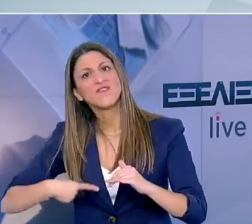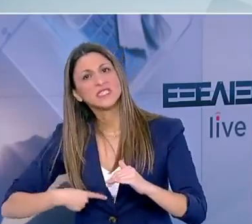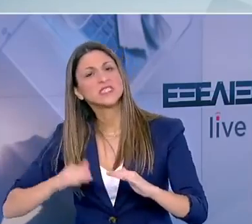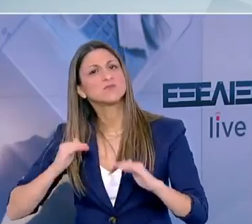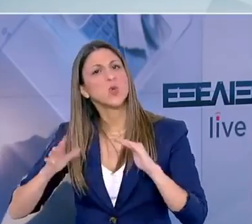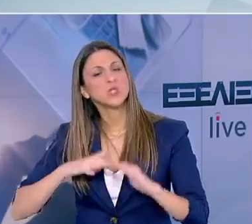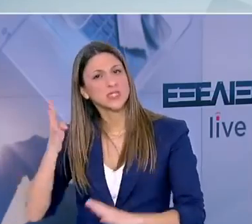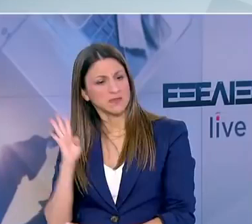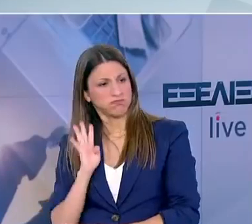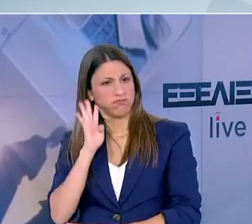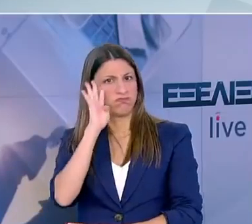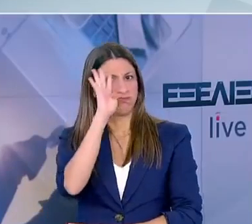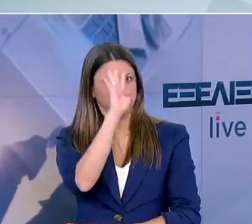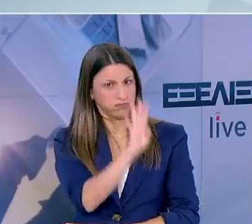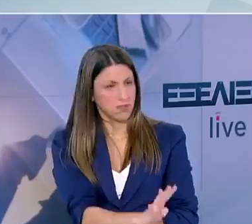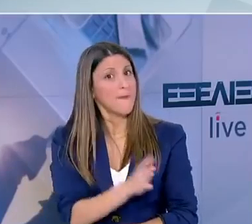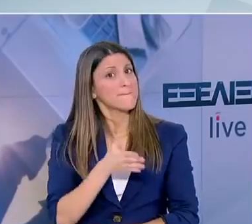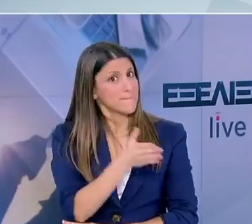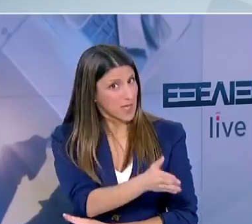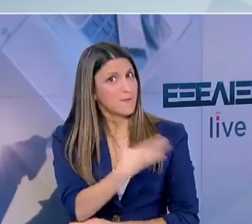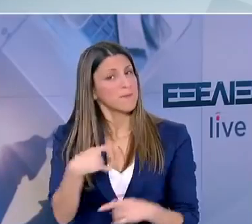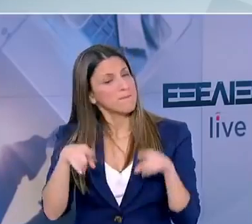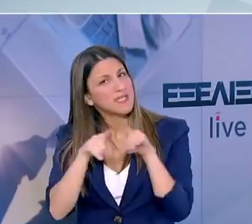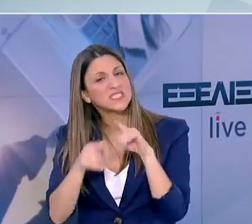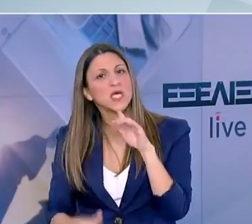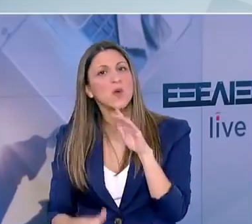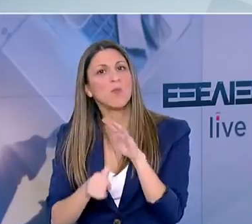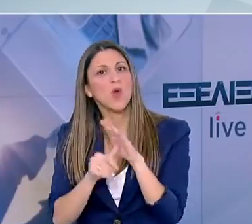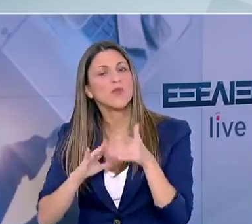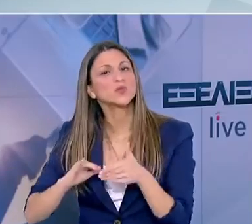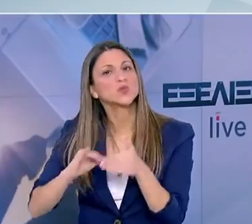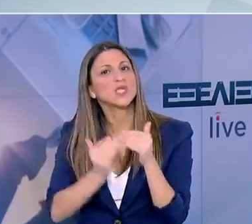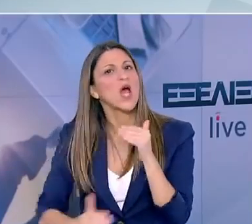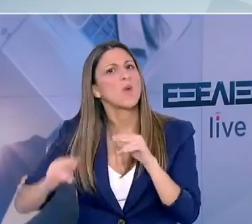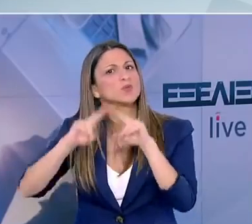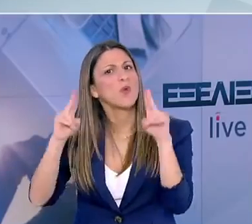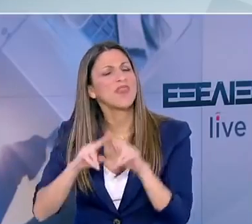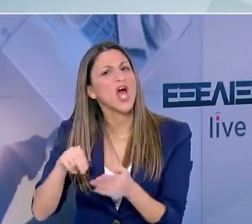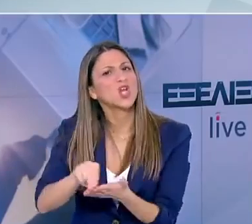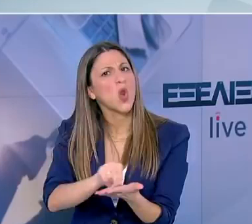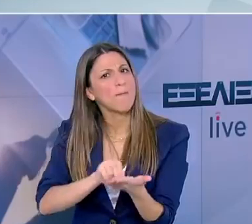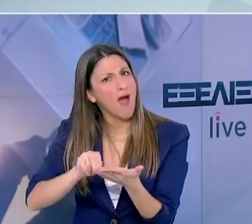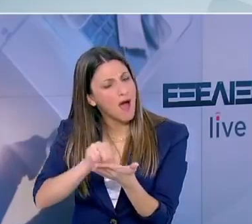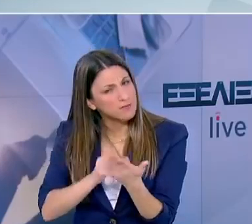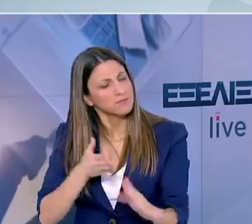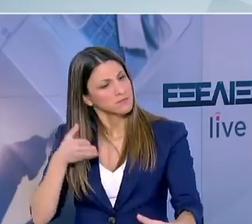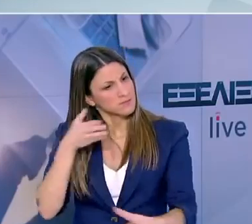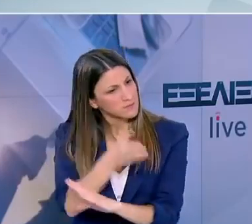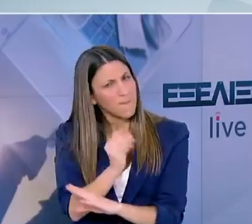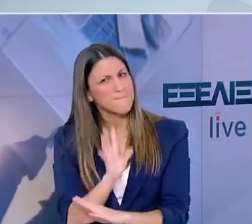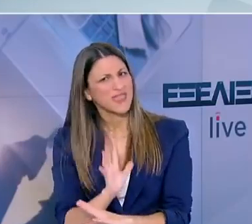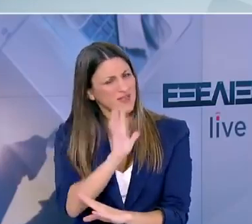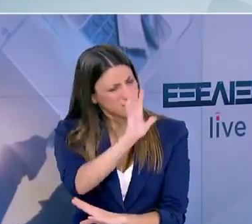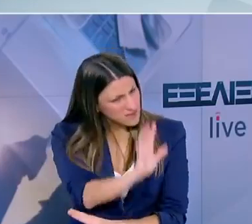τον κύριο Θεοδόρου. Στη Λάρισα μαζί μας ήταν και ο πρόεδρος της Πανελλήνιας Ομοσπονδίας Ελλήνων Ρωμά, Ελλάν Πασέ, ο Βασίλης ο